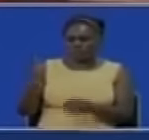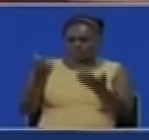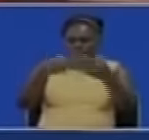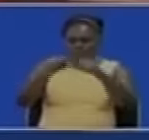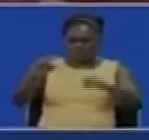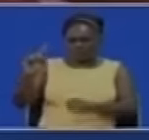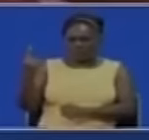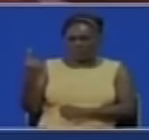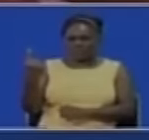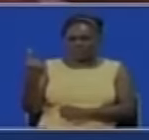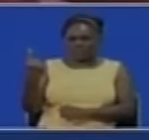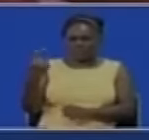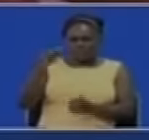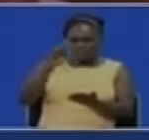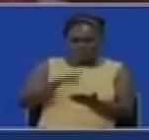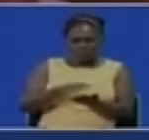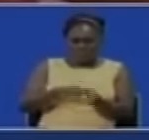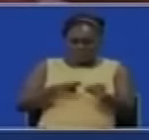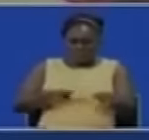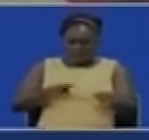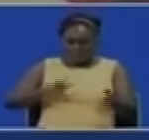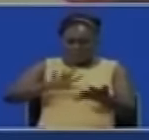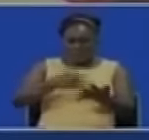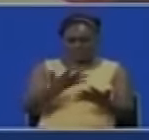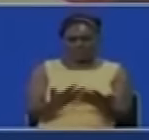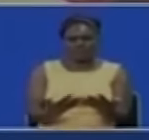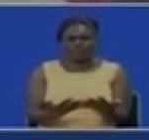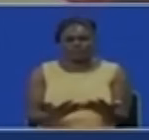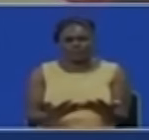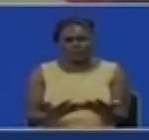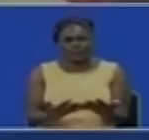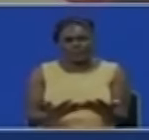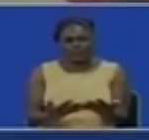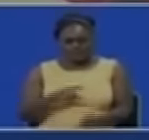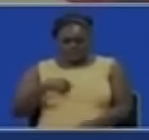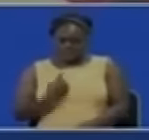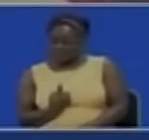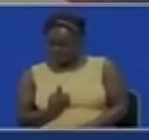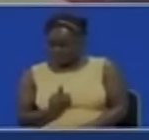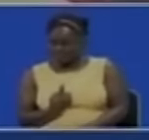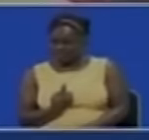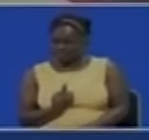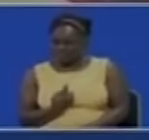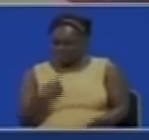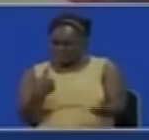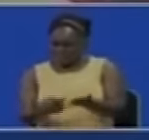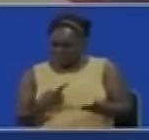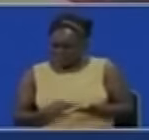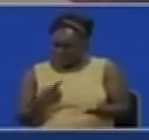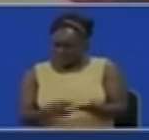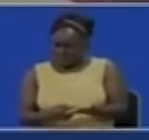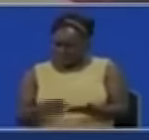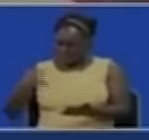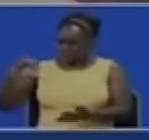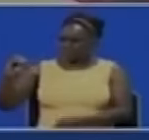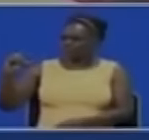kwanza kabisa ili kupunguza msongamano wa mtandao. Solution is for me and we'll be discussing in the COG